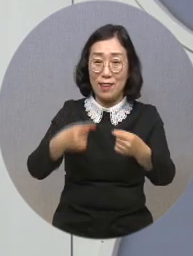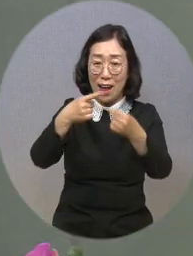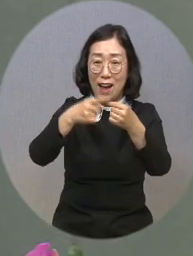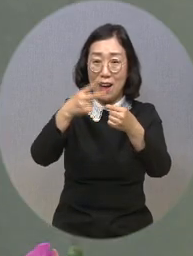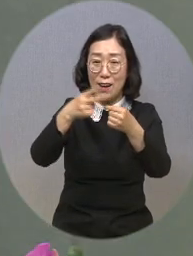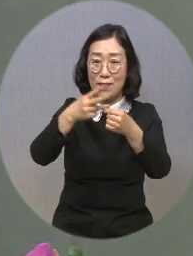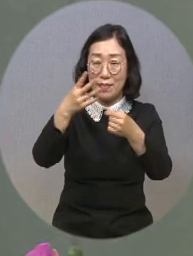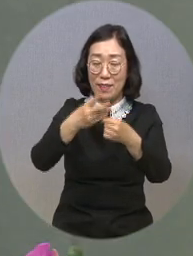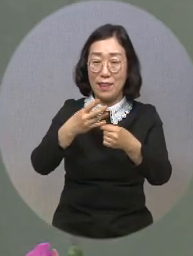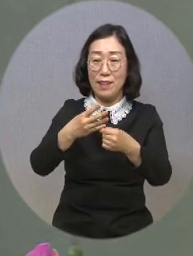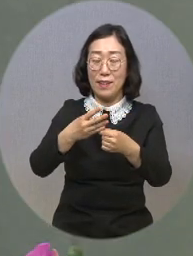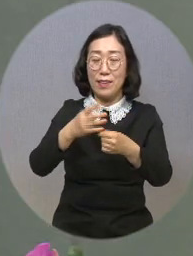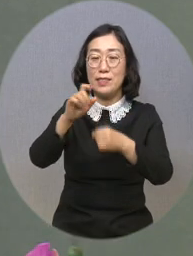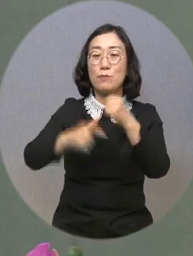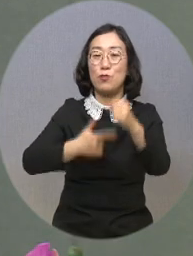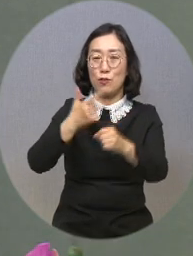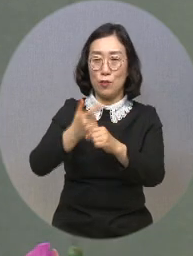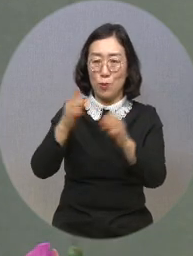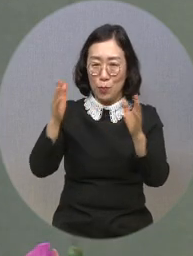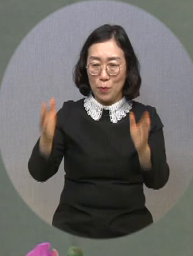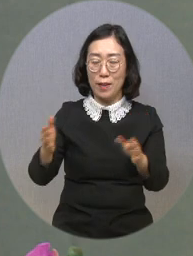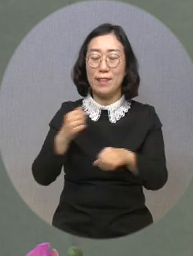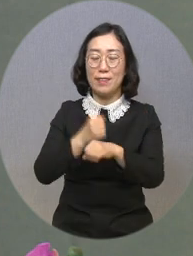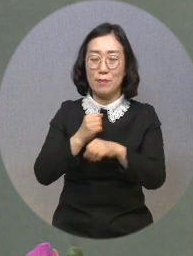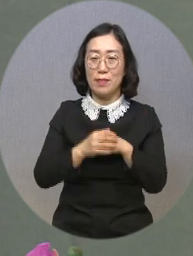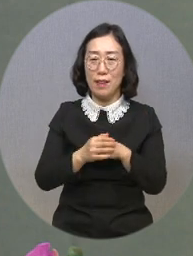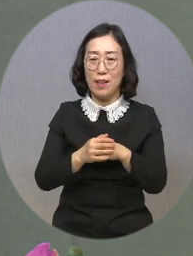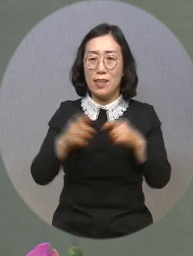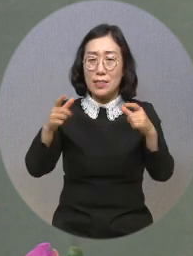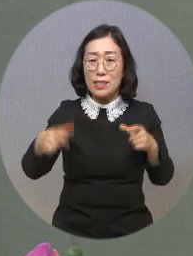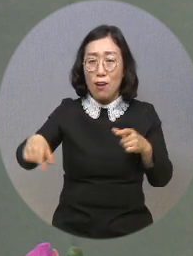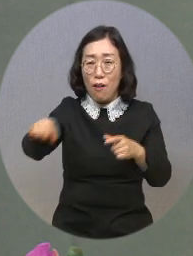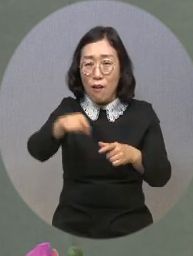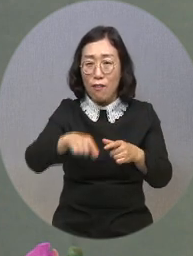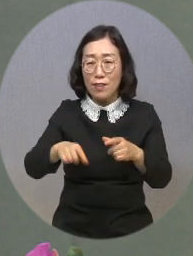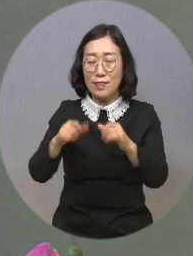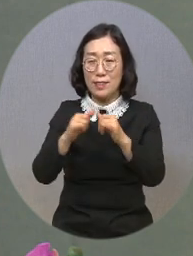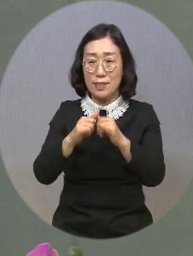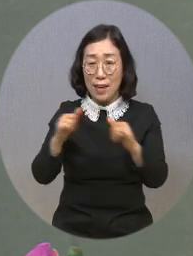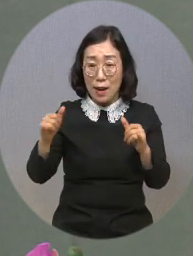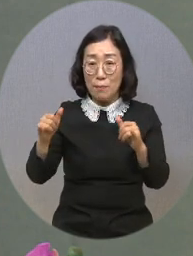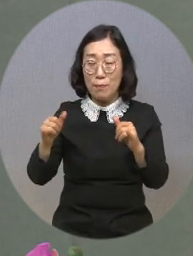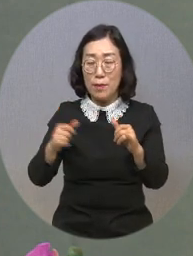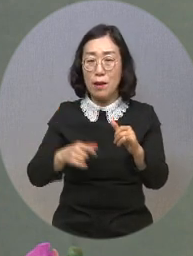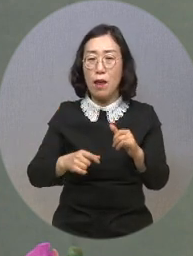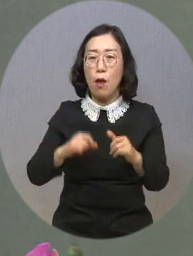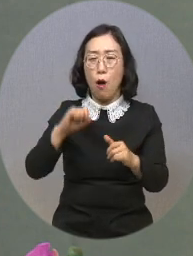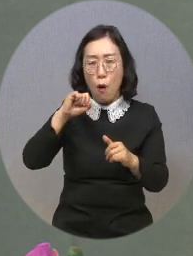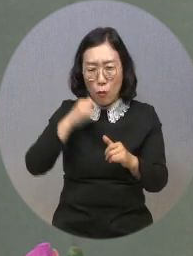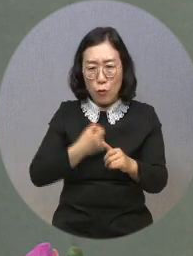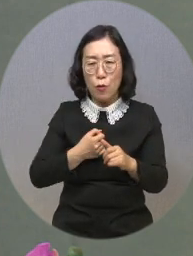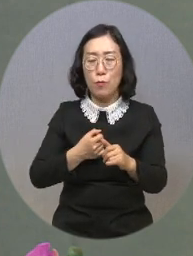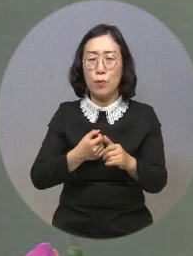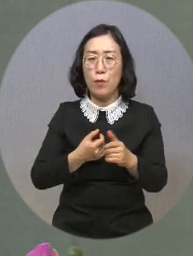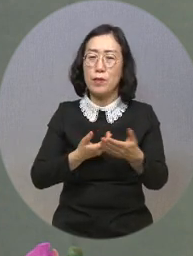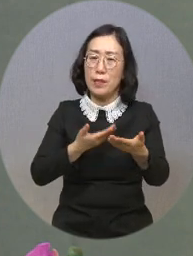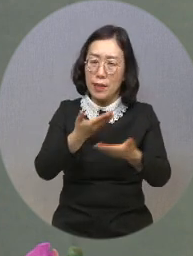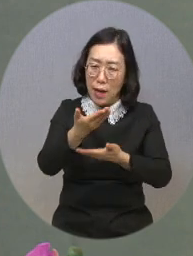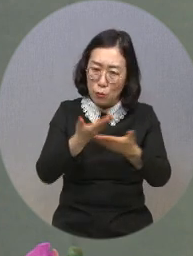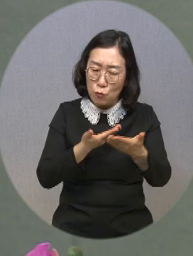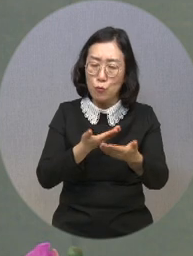했습니다. 얼마나 그 지역 주민들의 애환을 같이 나누시고 여러